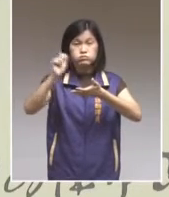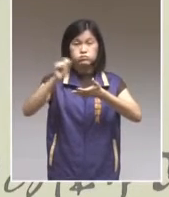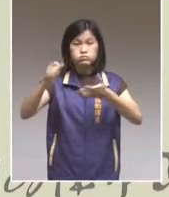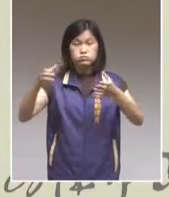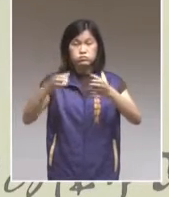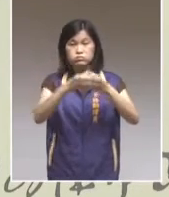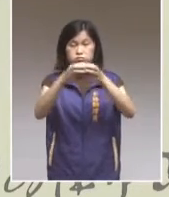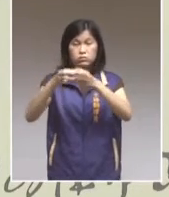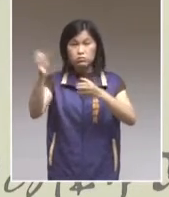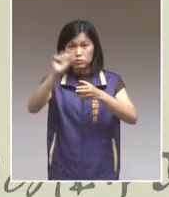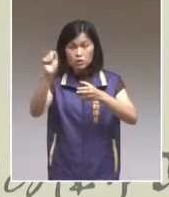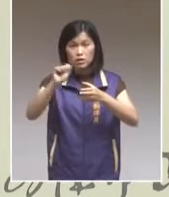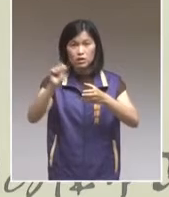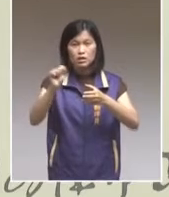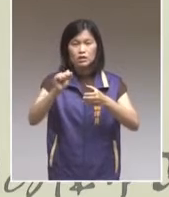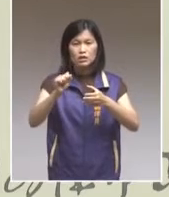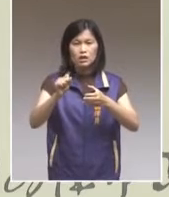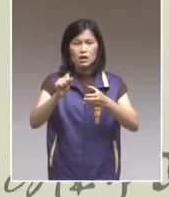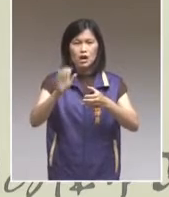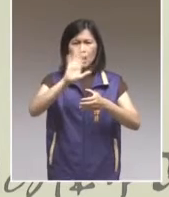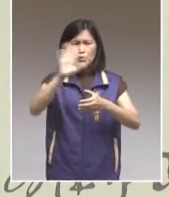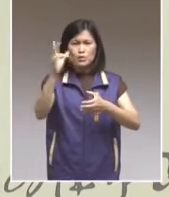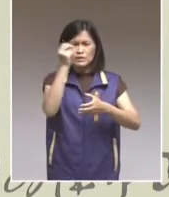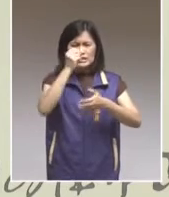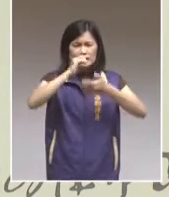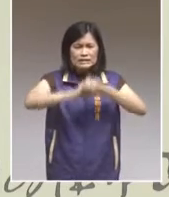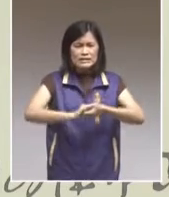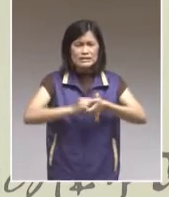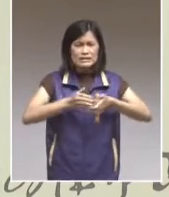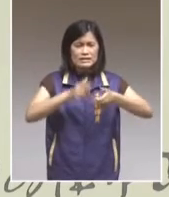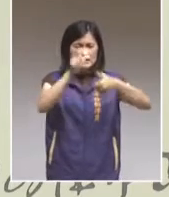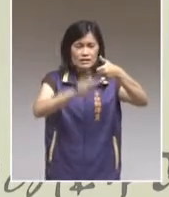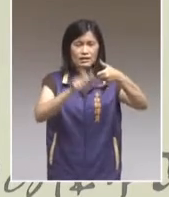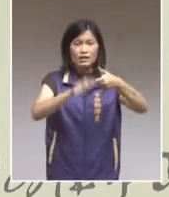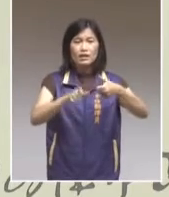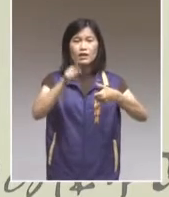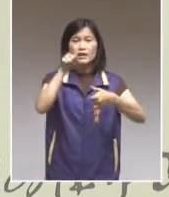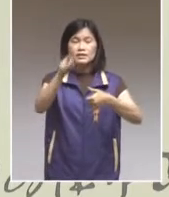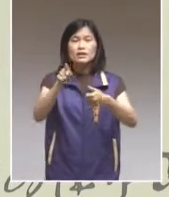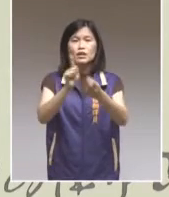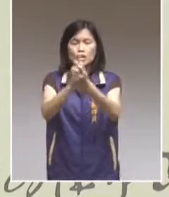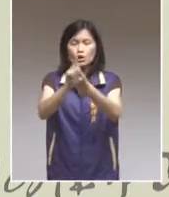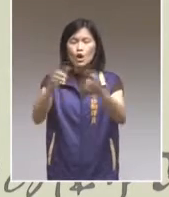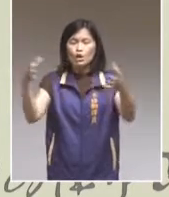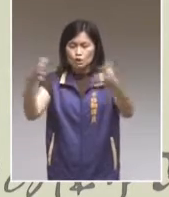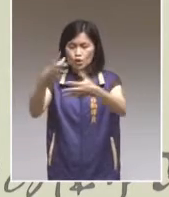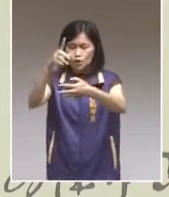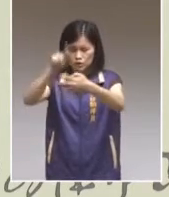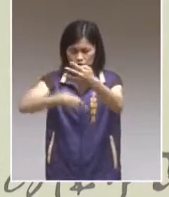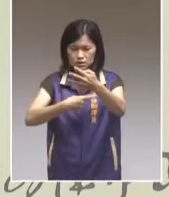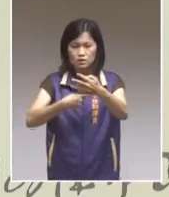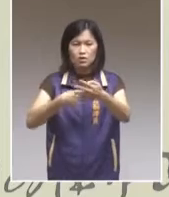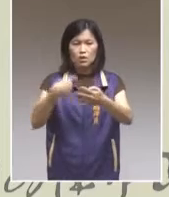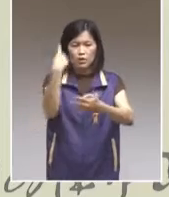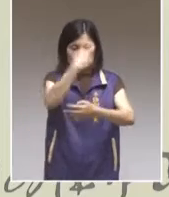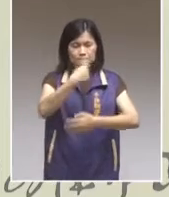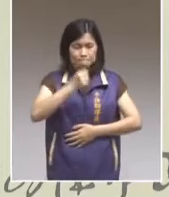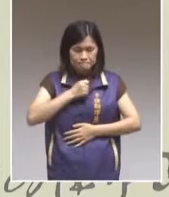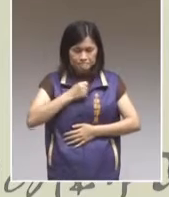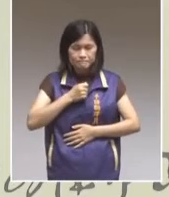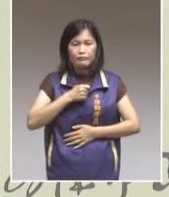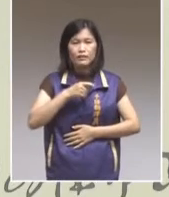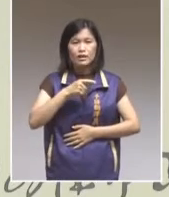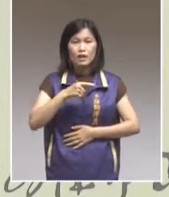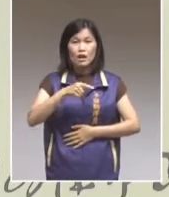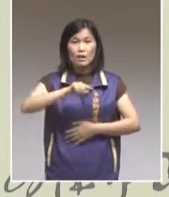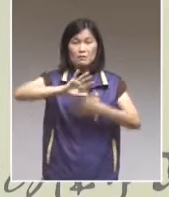跟不特定对象接触。你接触就是同事或者是认识的人你也不要人